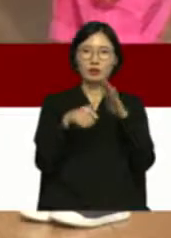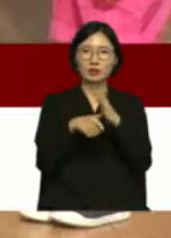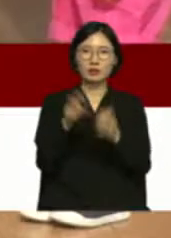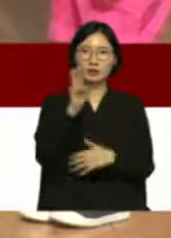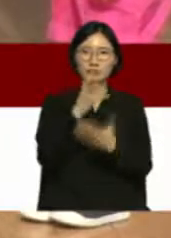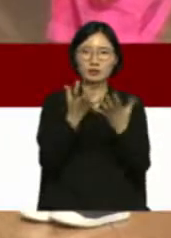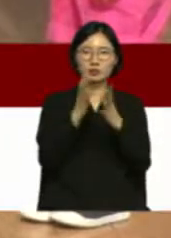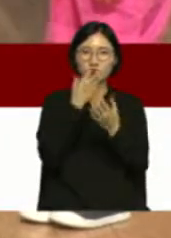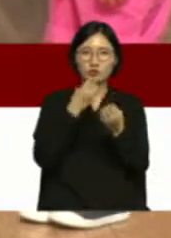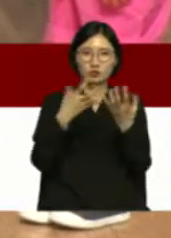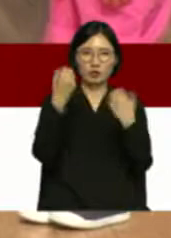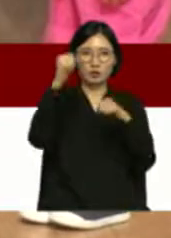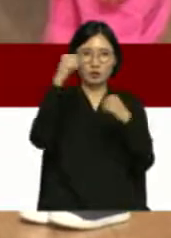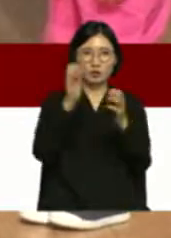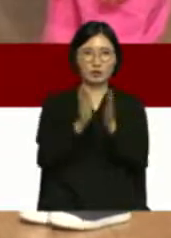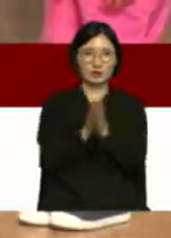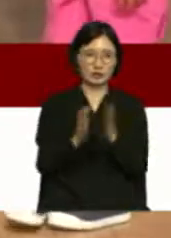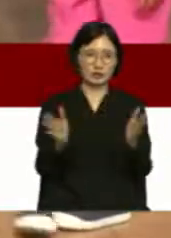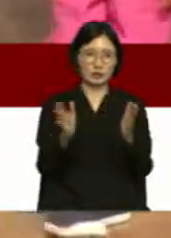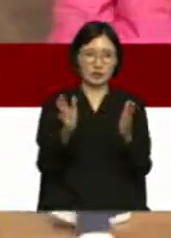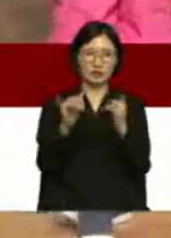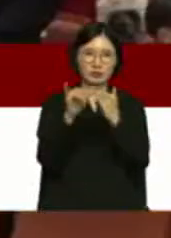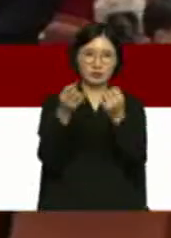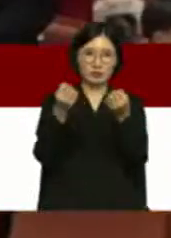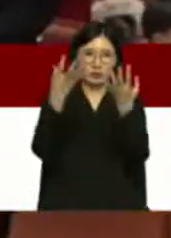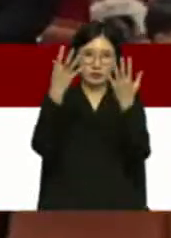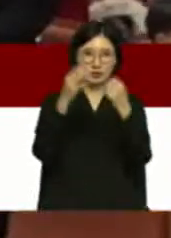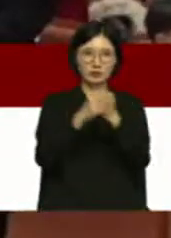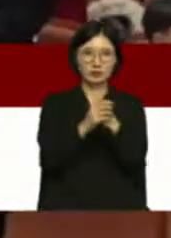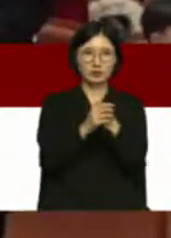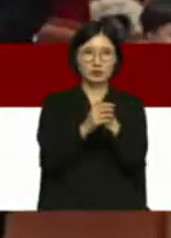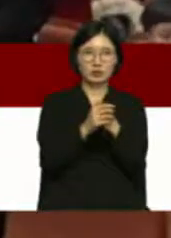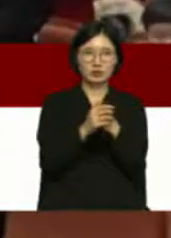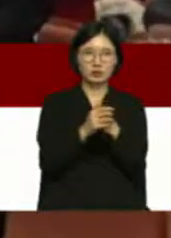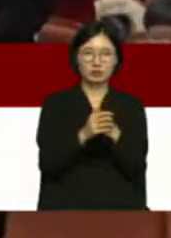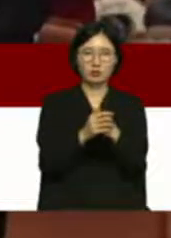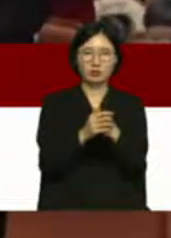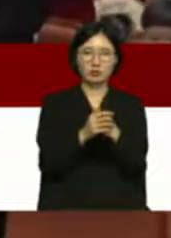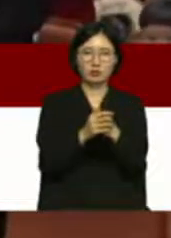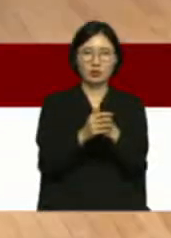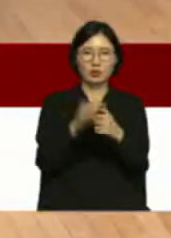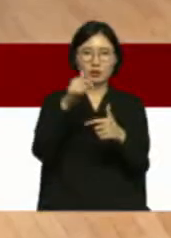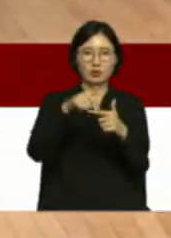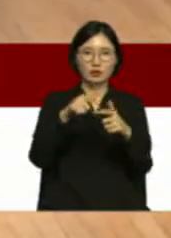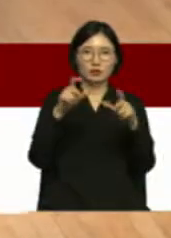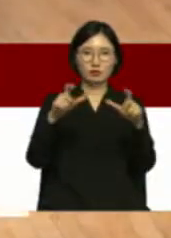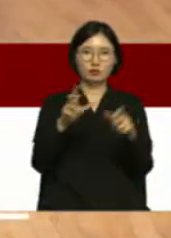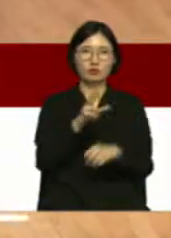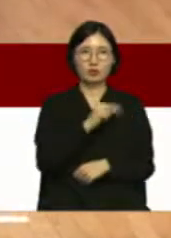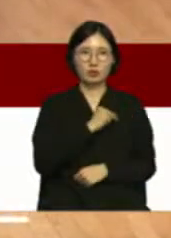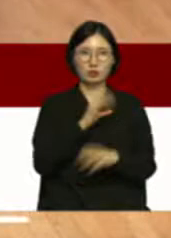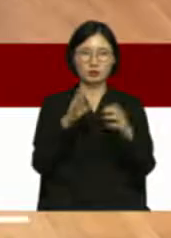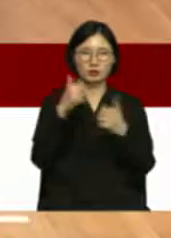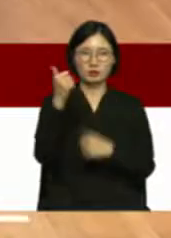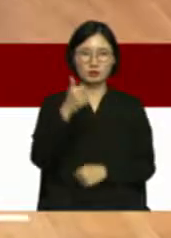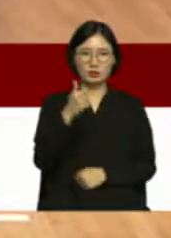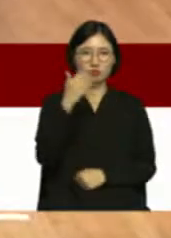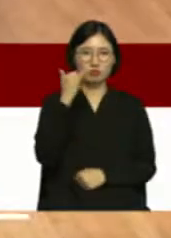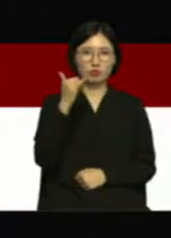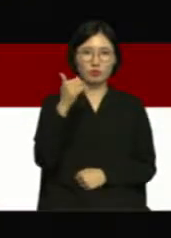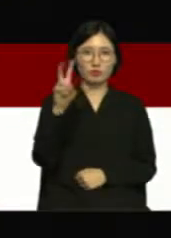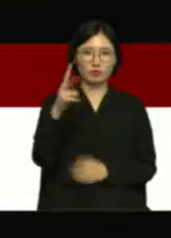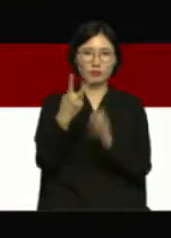축하 공연으로 시작된 시상식에는 이관수 의장과 이재민 부의장 등 강남구의원과 학부모 200여